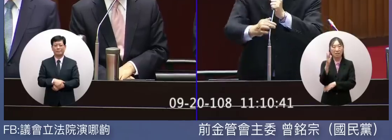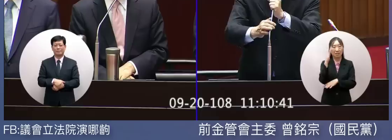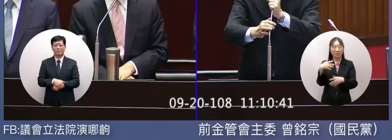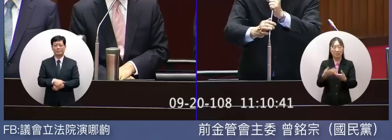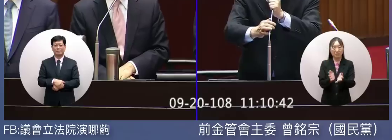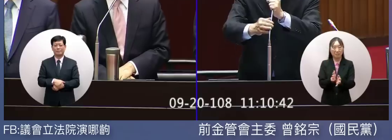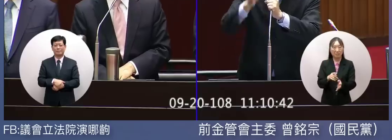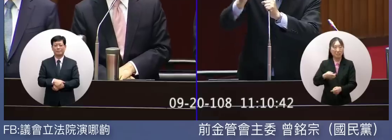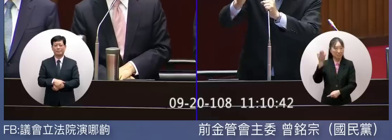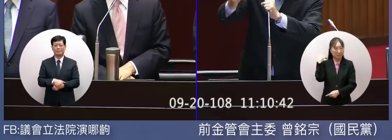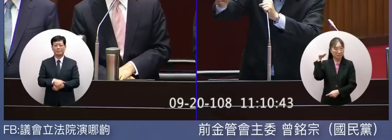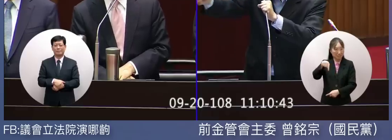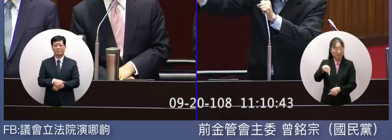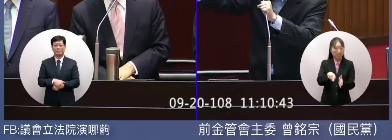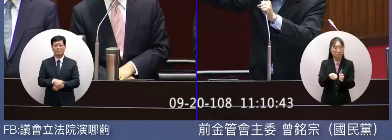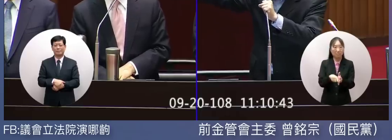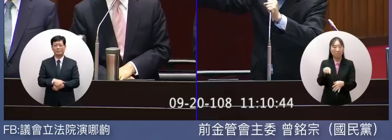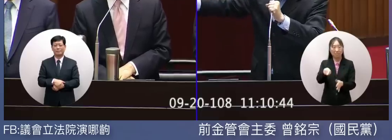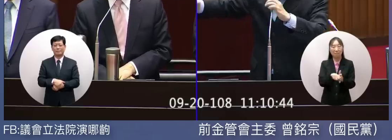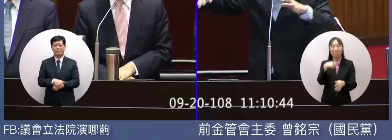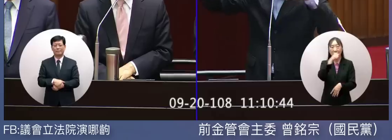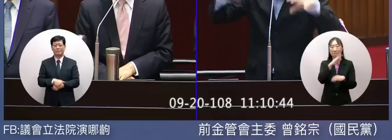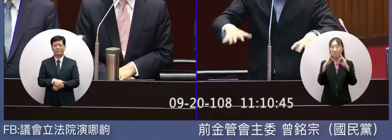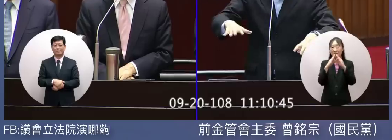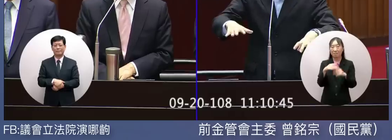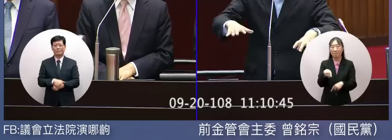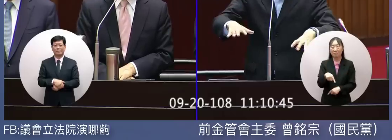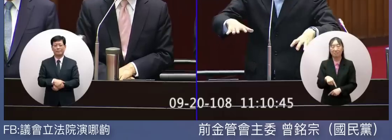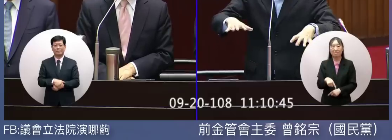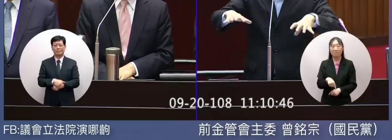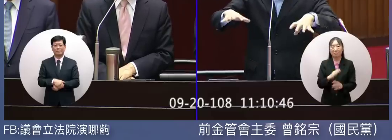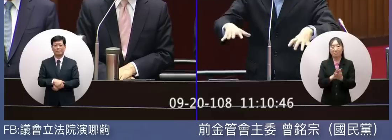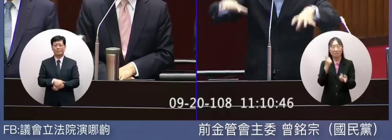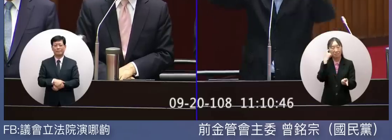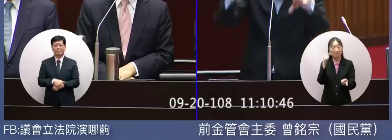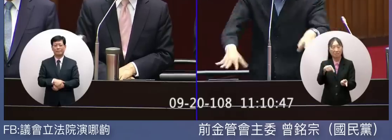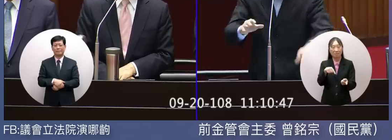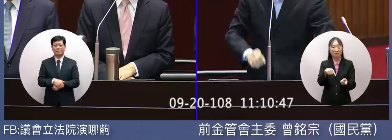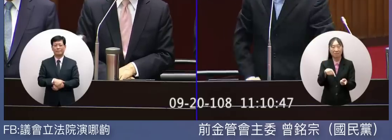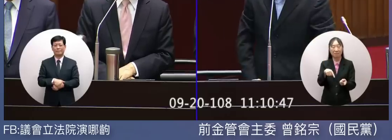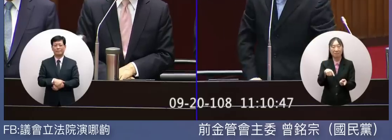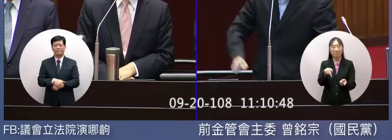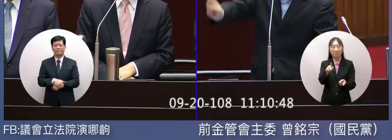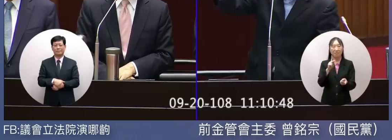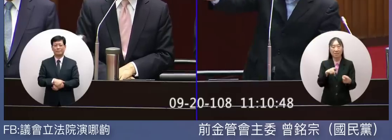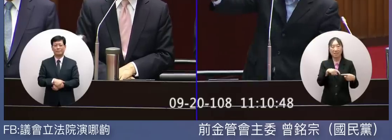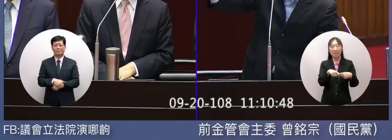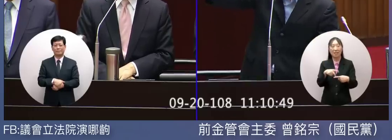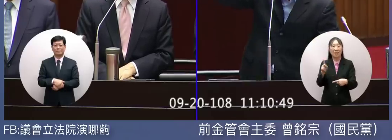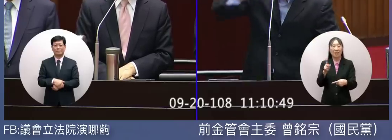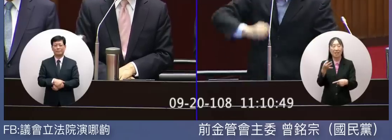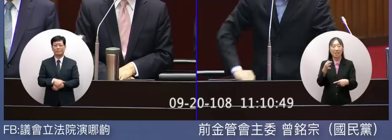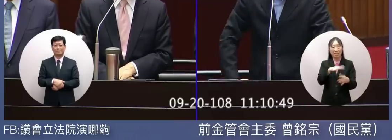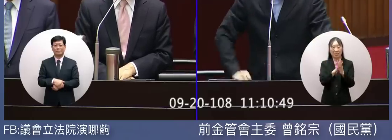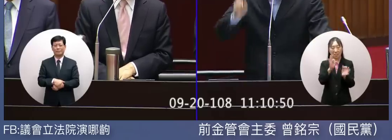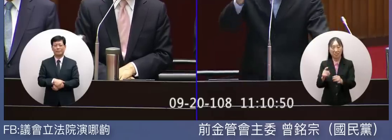时我跟你讲哦，当时连台银要把这联贷，把联贷的价格降下来，连台银